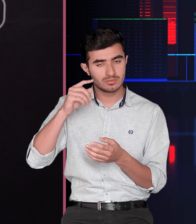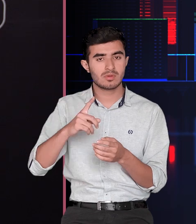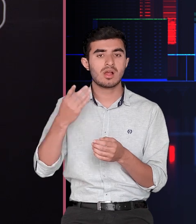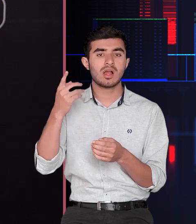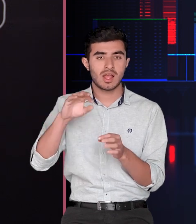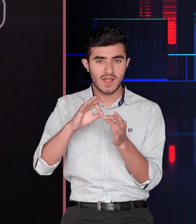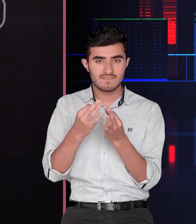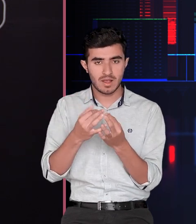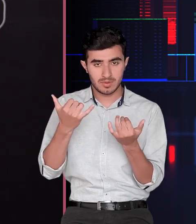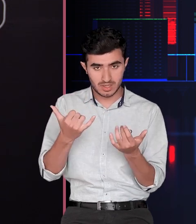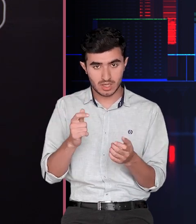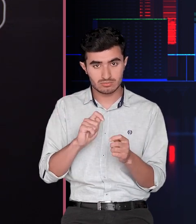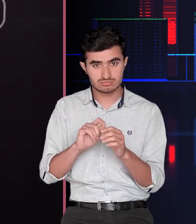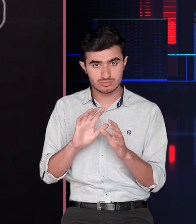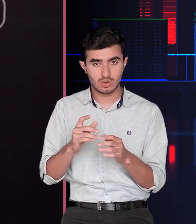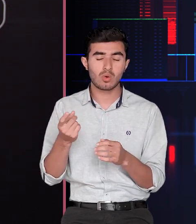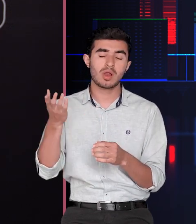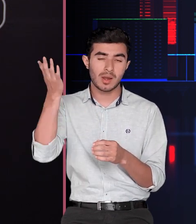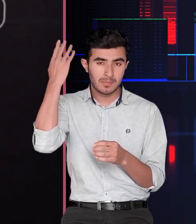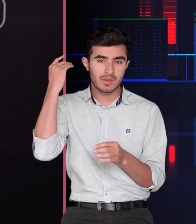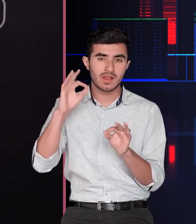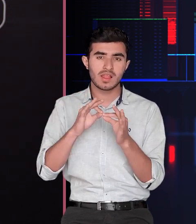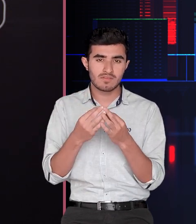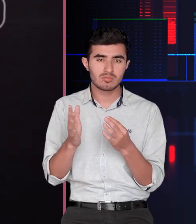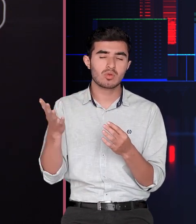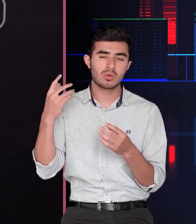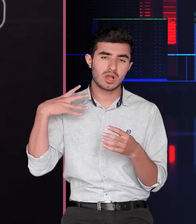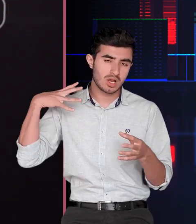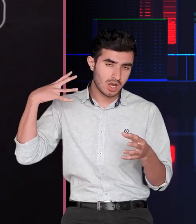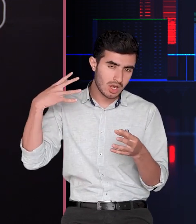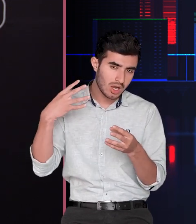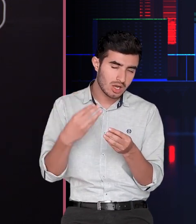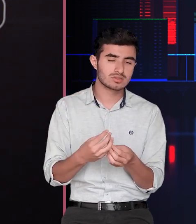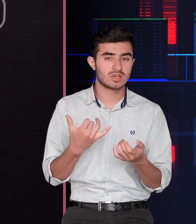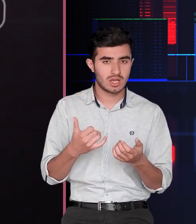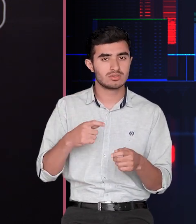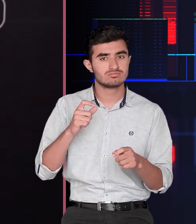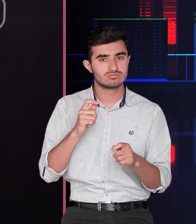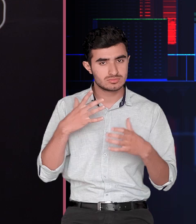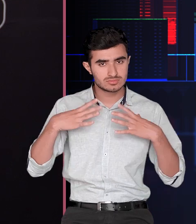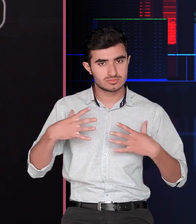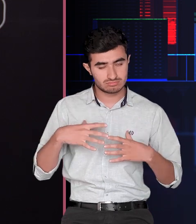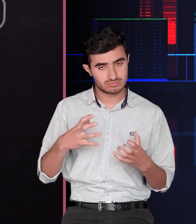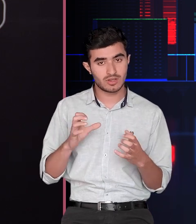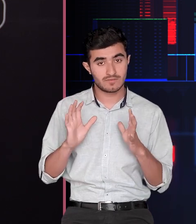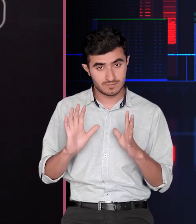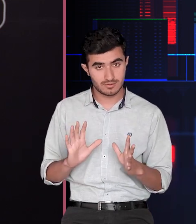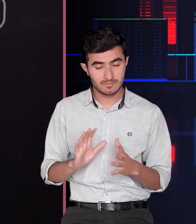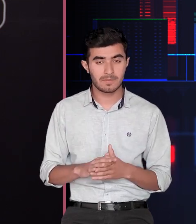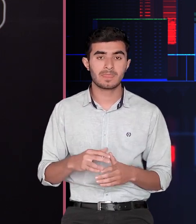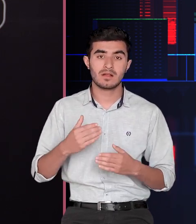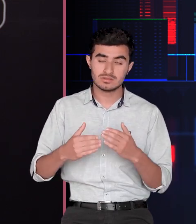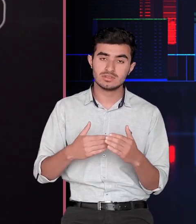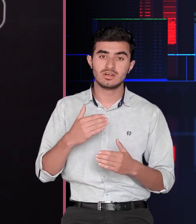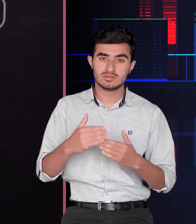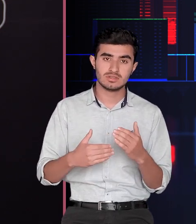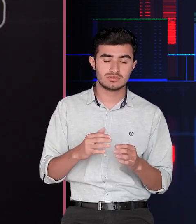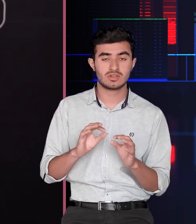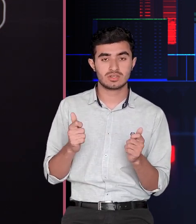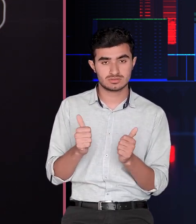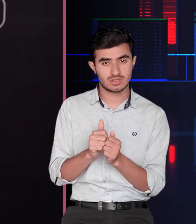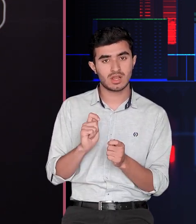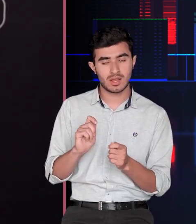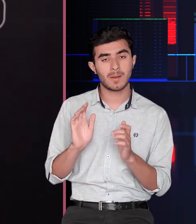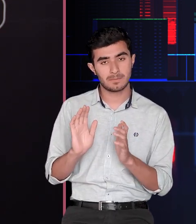होते थे, राइडर्स के साथ इंटरेक्शन हुआ, उनके इंटरव्यूज़ किए। वो लोग जो अभी कर रहे हैं, वो फैमिलीज़ जो पिछले कह लें 2 या